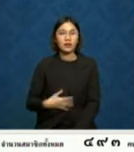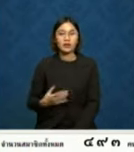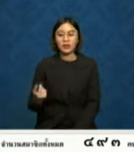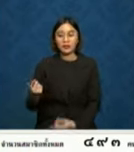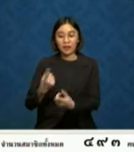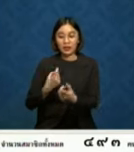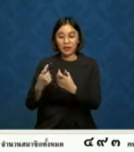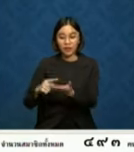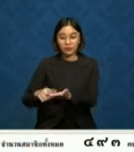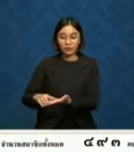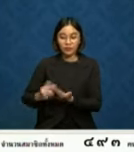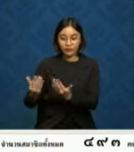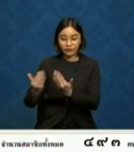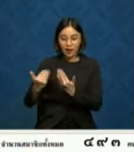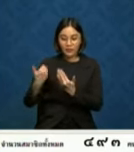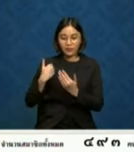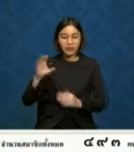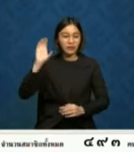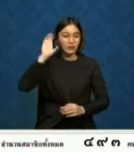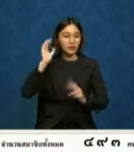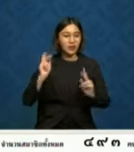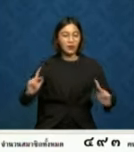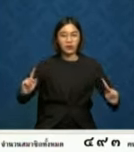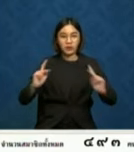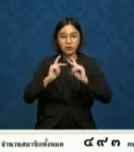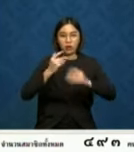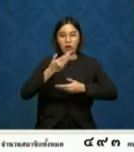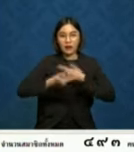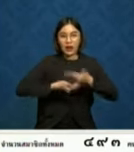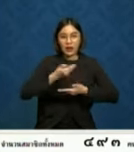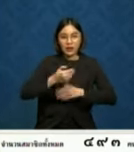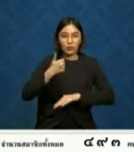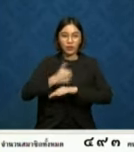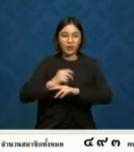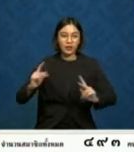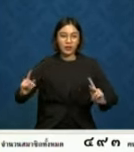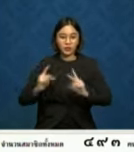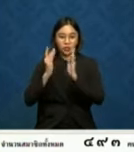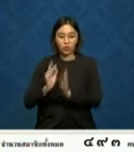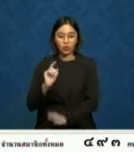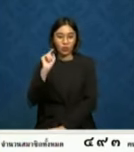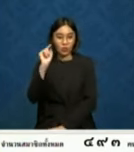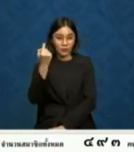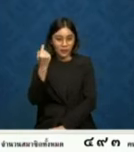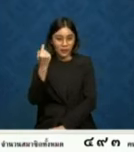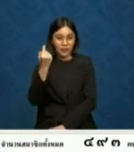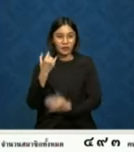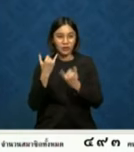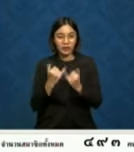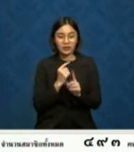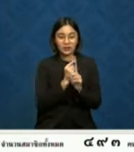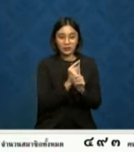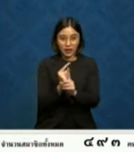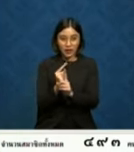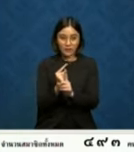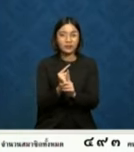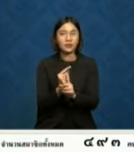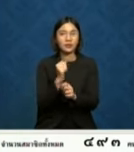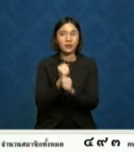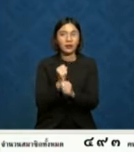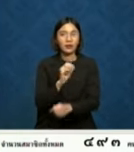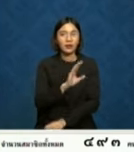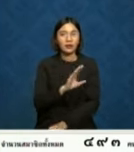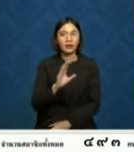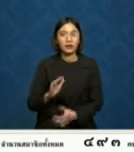มาซึ่งผมก็เชื่อมั่นว่าทางกระทรวงพาณิชย์เองท่านรัฐมนตรีว่าการกระทรวงพาณิชย์คนใหม่ที่ซึ่งก็ติดตามการทำงาน